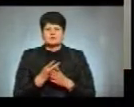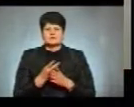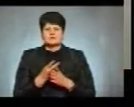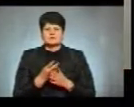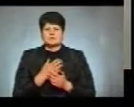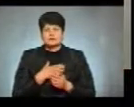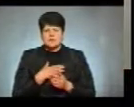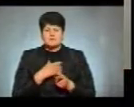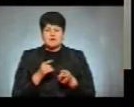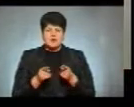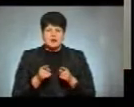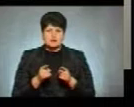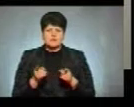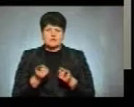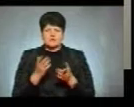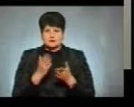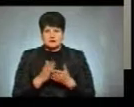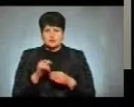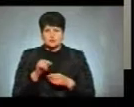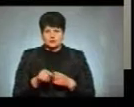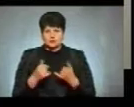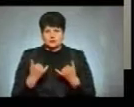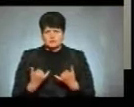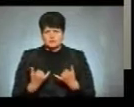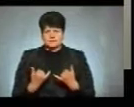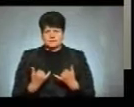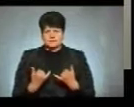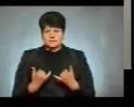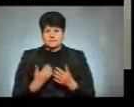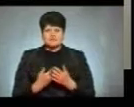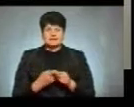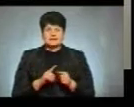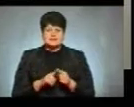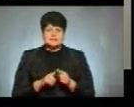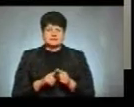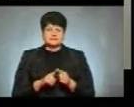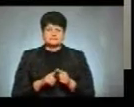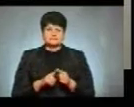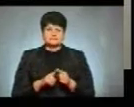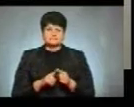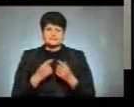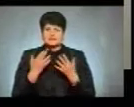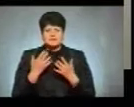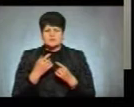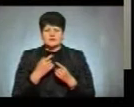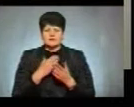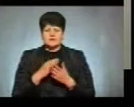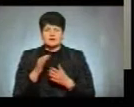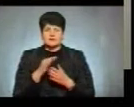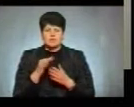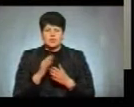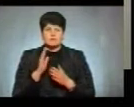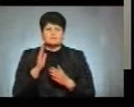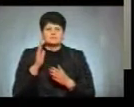нам реальність, яка є тут і тепер. Вона, скажімо так, не стільки говорить про